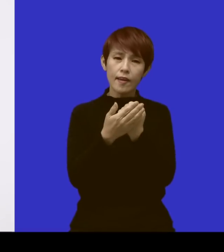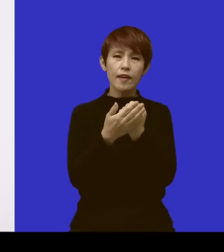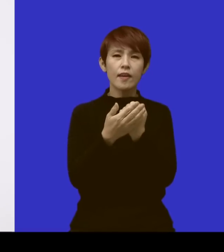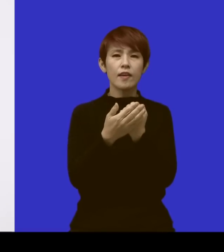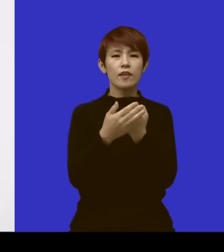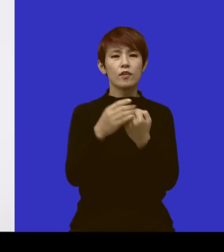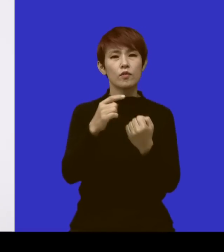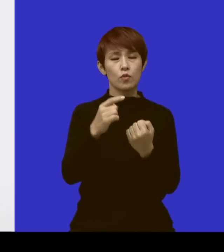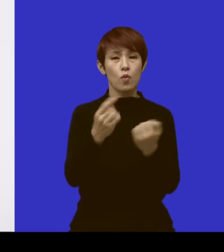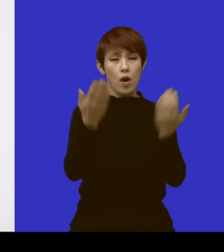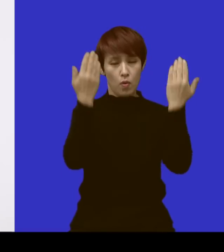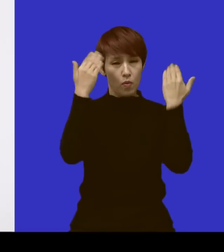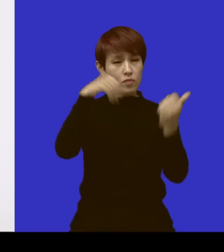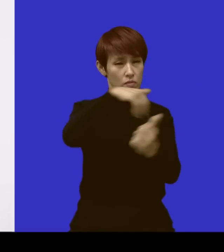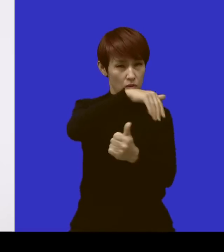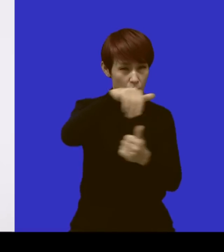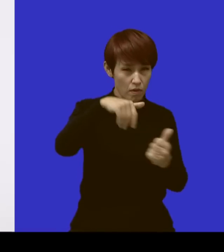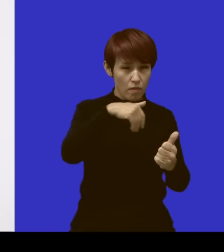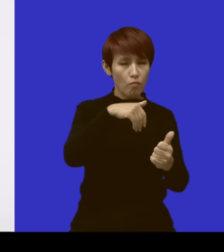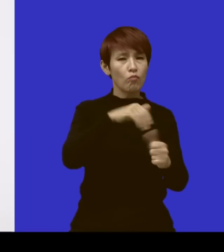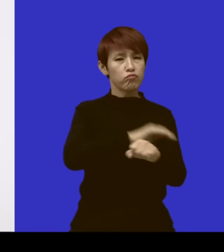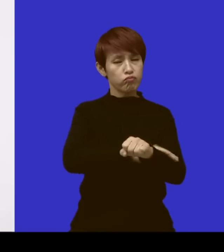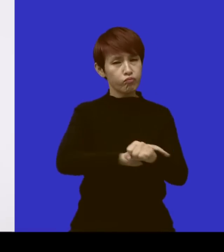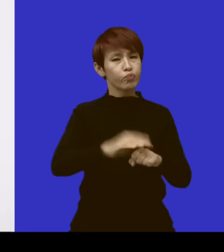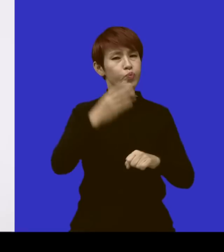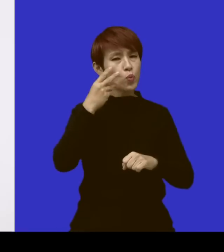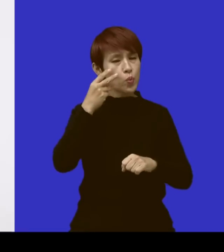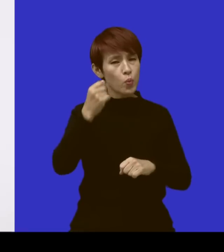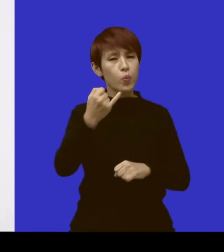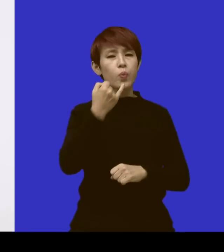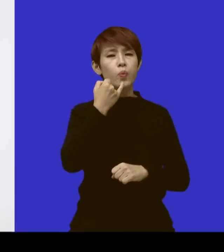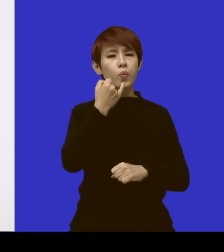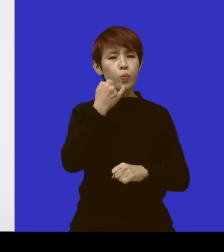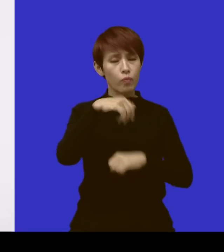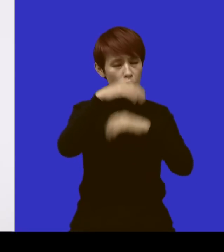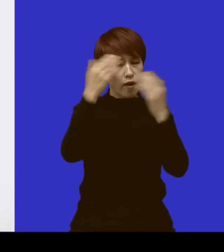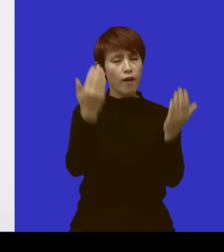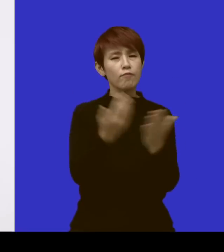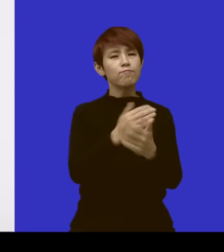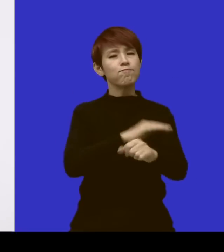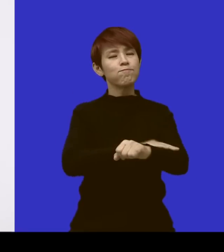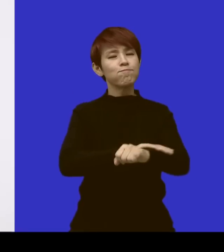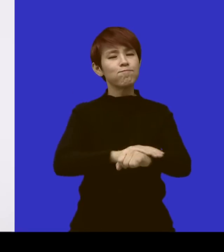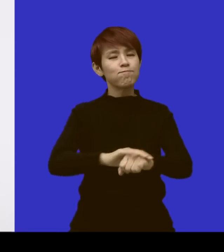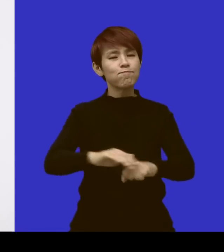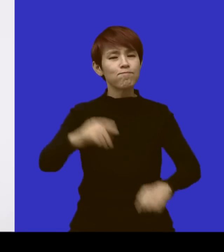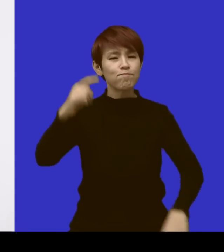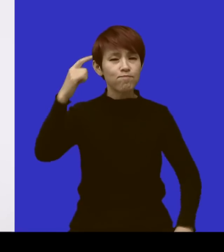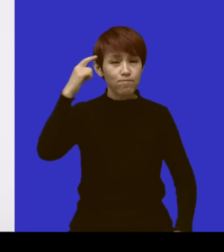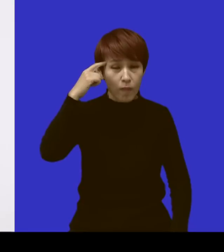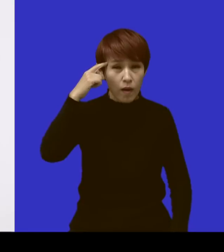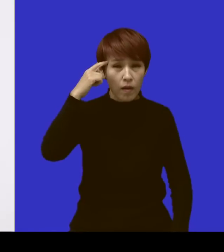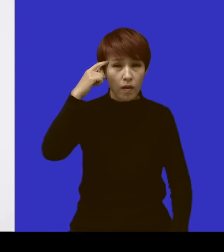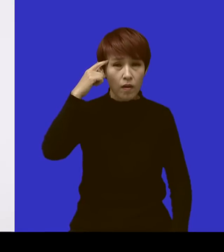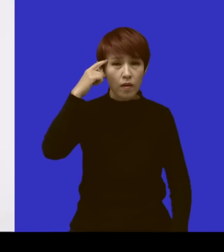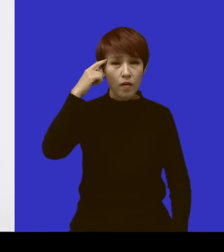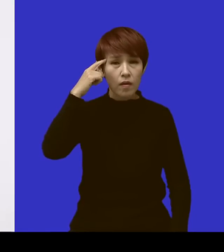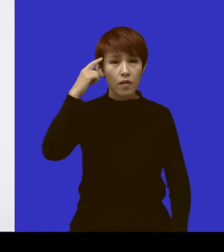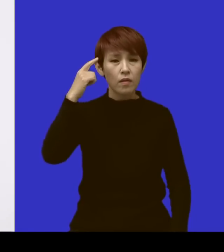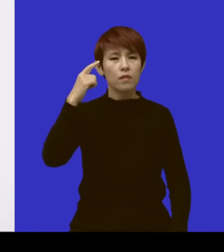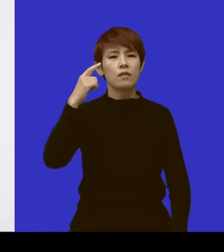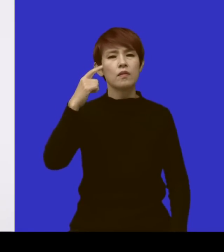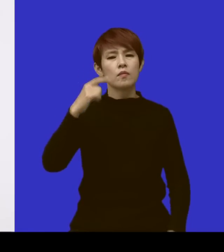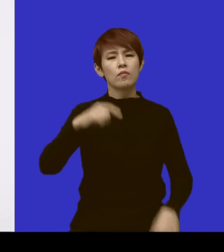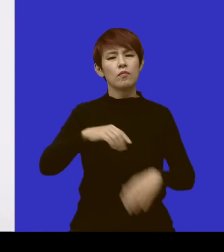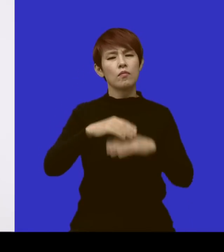굉장히 잘 되고 예. 잘 될 것처럼 비춰졌었던 그런 모든 것들이 예. 그 상황 속에서 제가 그